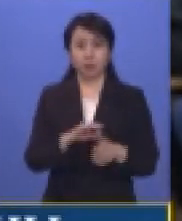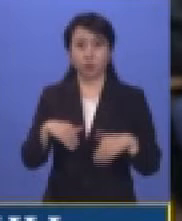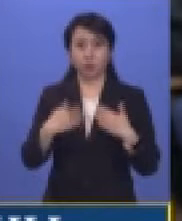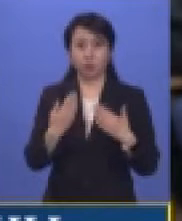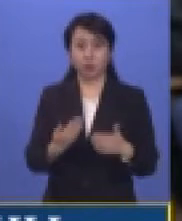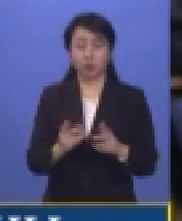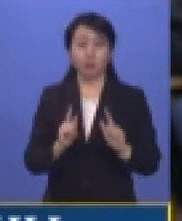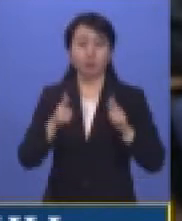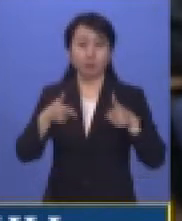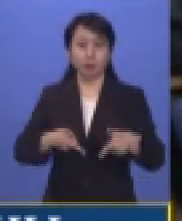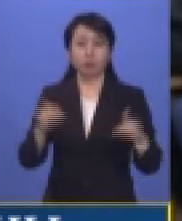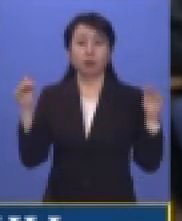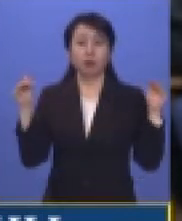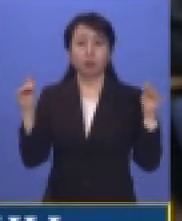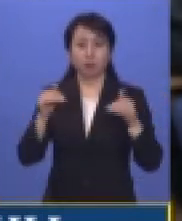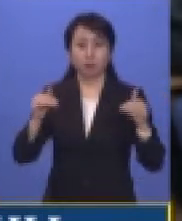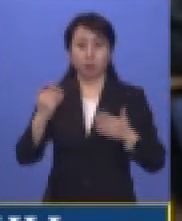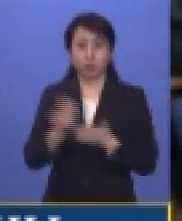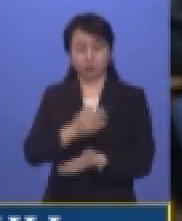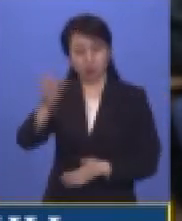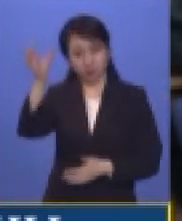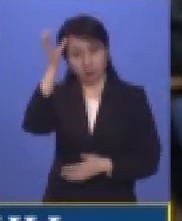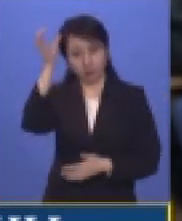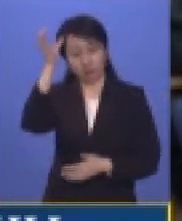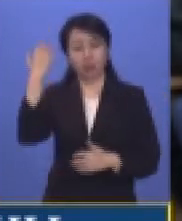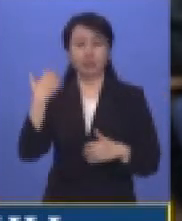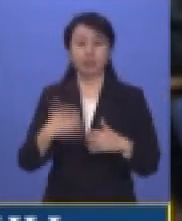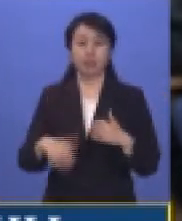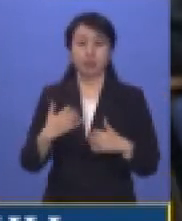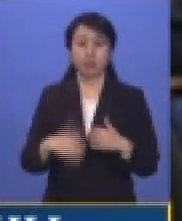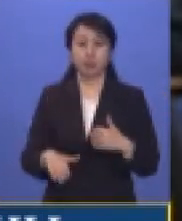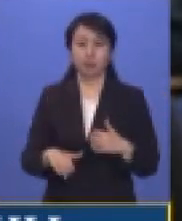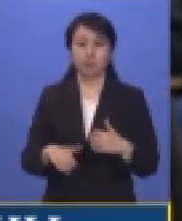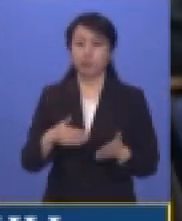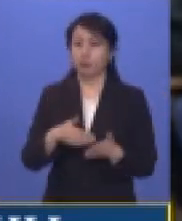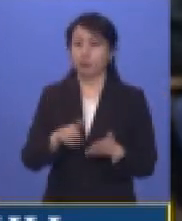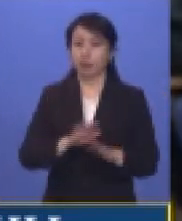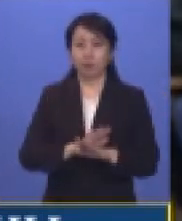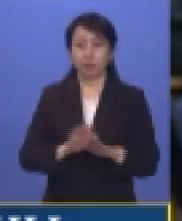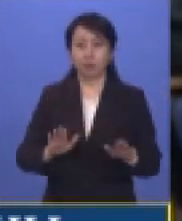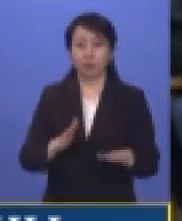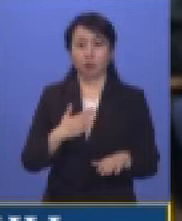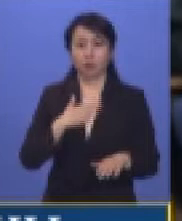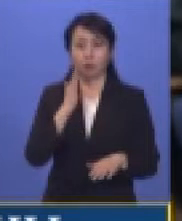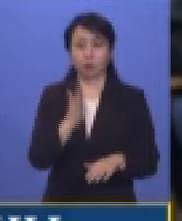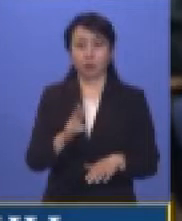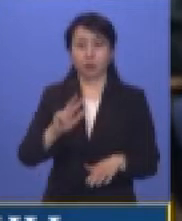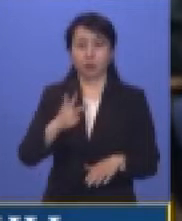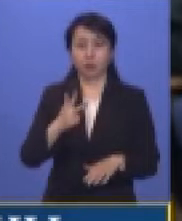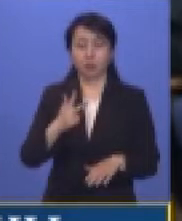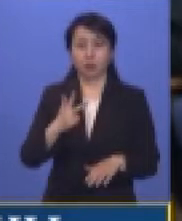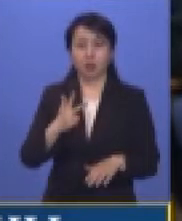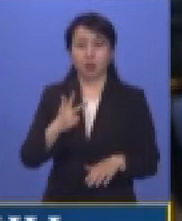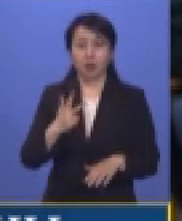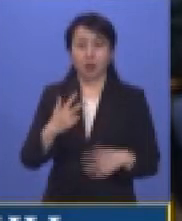поступить в колледж, получить образование среднее, вот, в принципе, я не отказалась, это по счету будет у меня 3-е образование, 2 вольных,